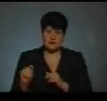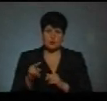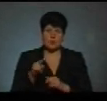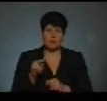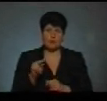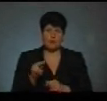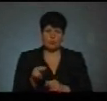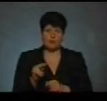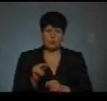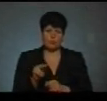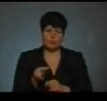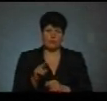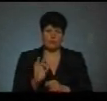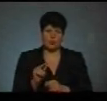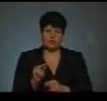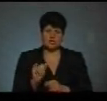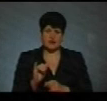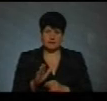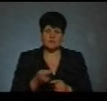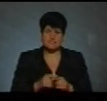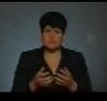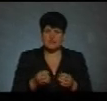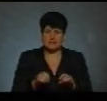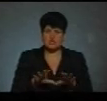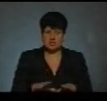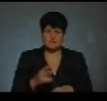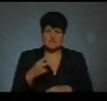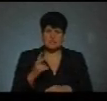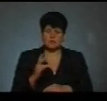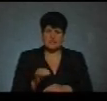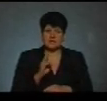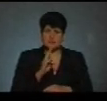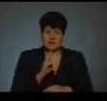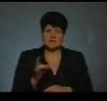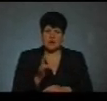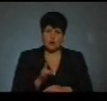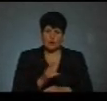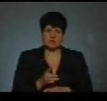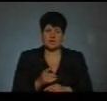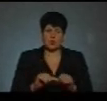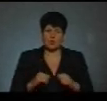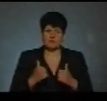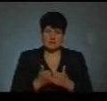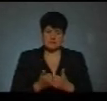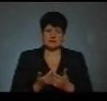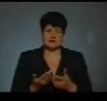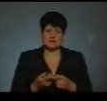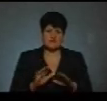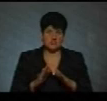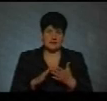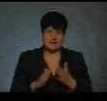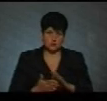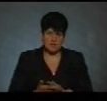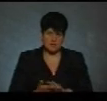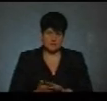це прийняла рішення 20 квітня Кременецька районна комісія з питань техногенно-екологічної безпеки та надзвичайних ситуацій. Давайте